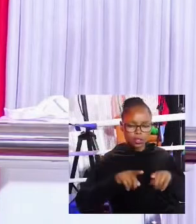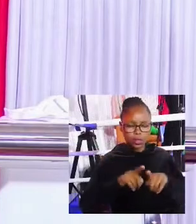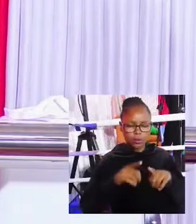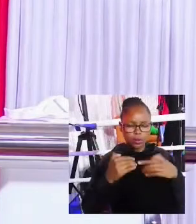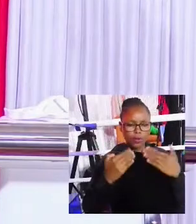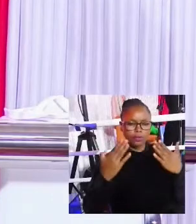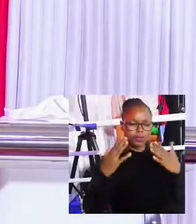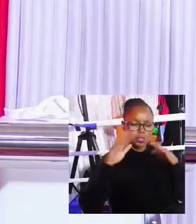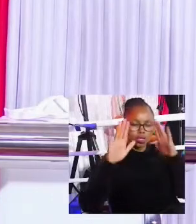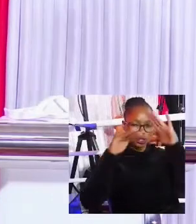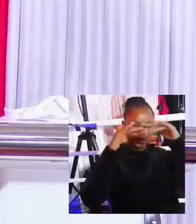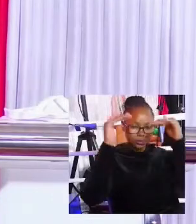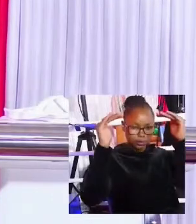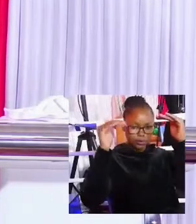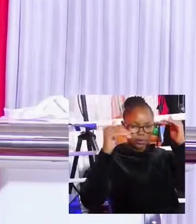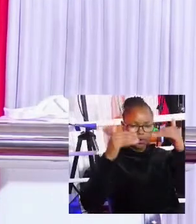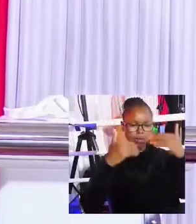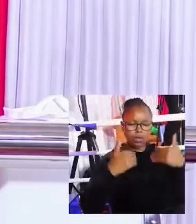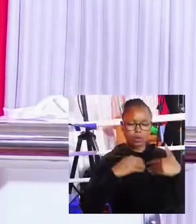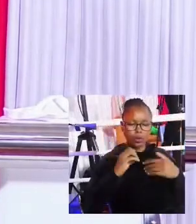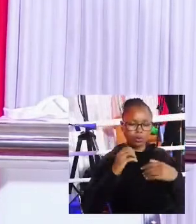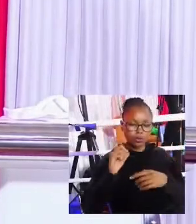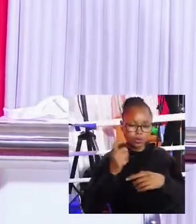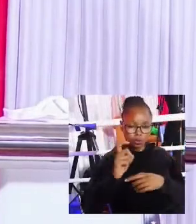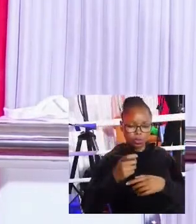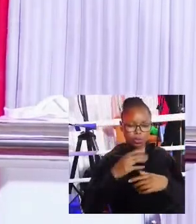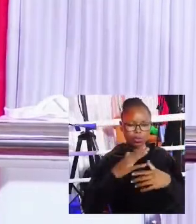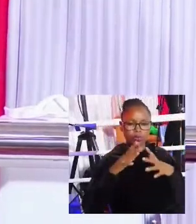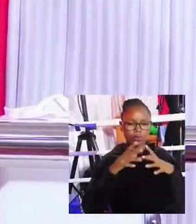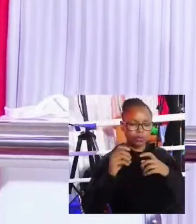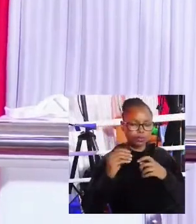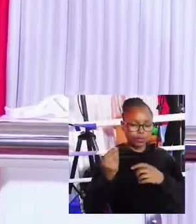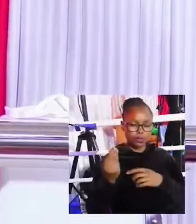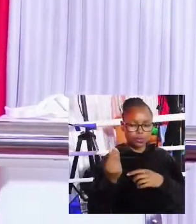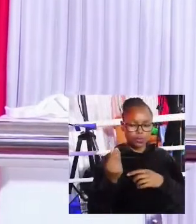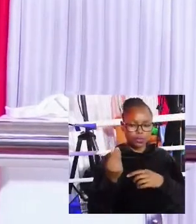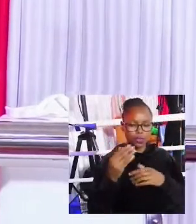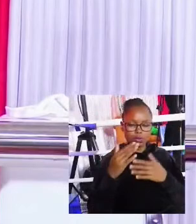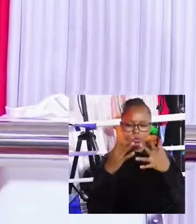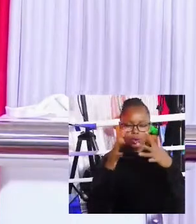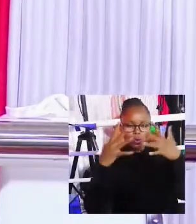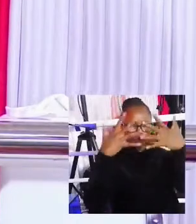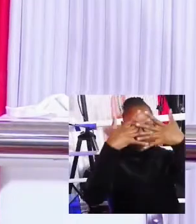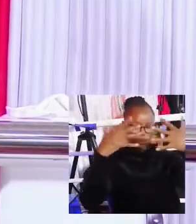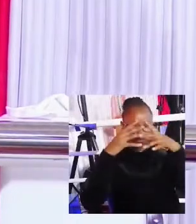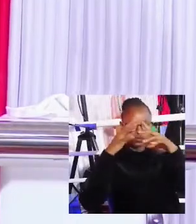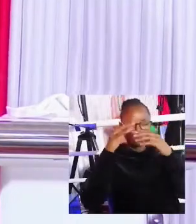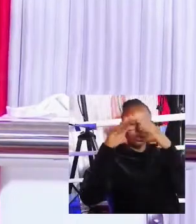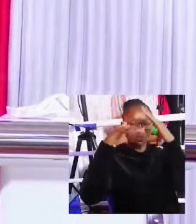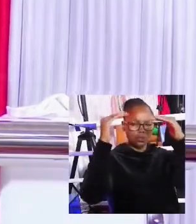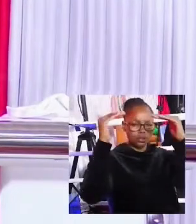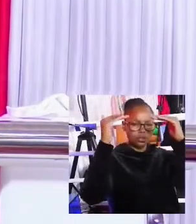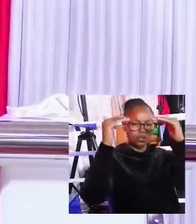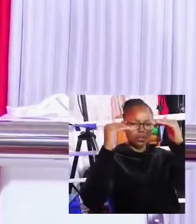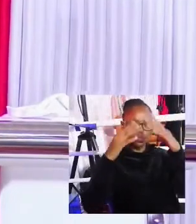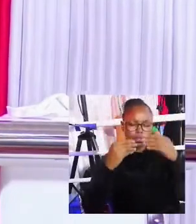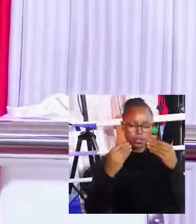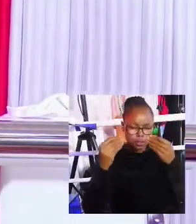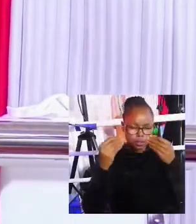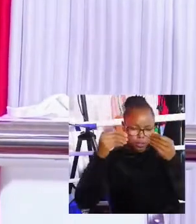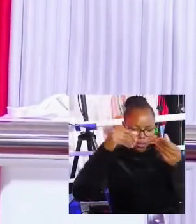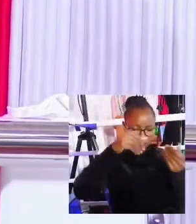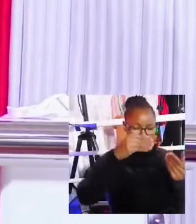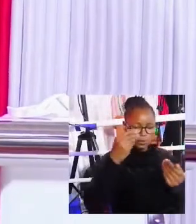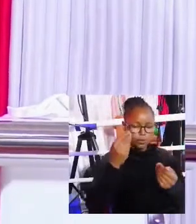matuine Mwene fedha na dhahabu Oroiga ni ukuhingura dirisha cia matuine Twetia bia cia